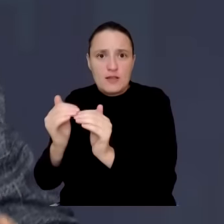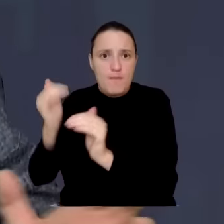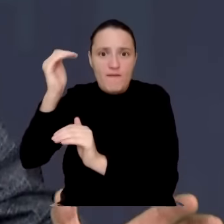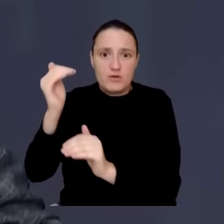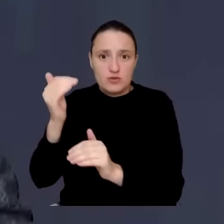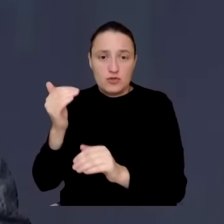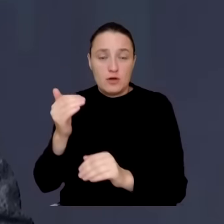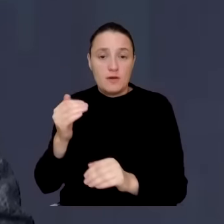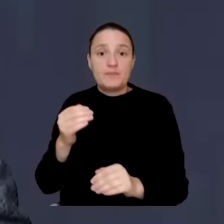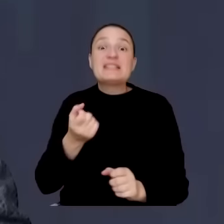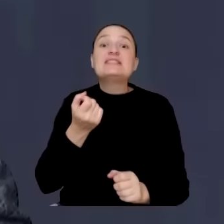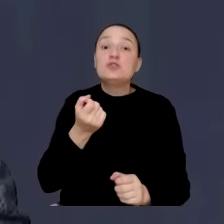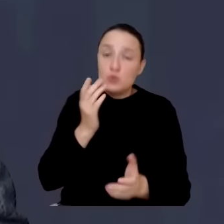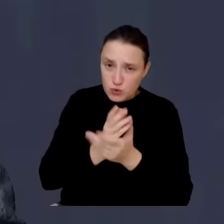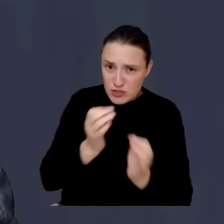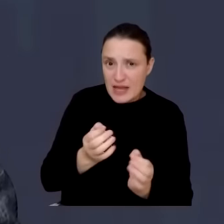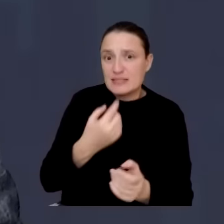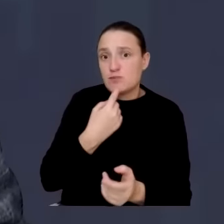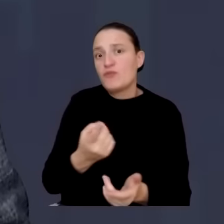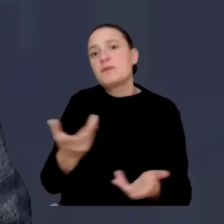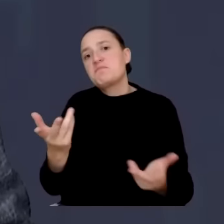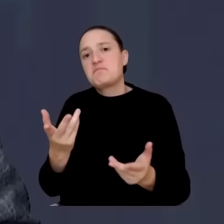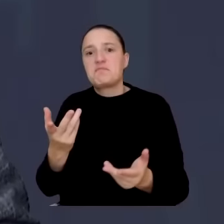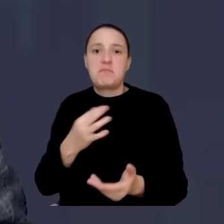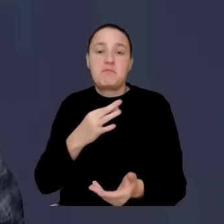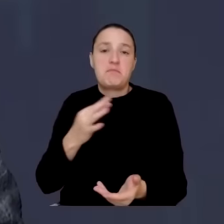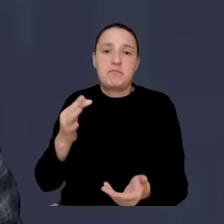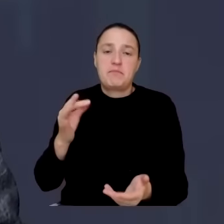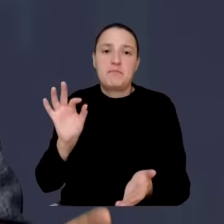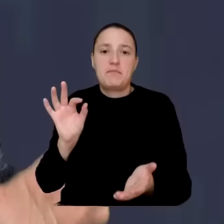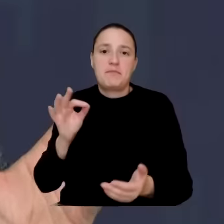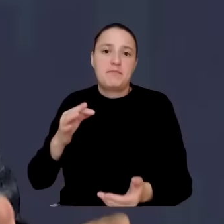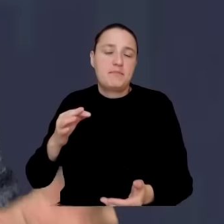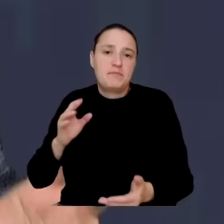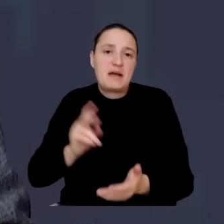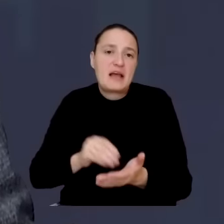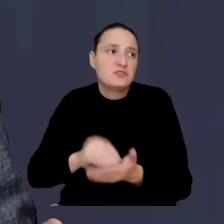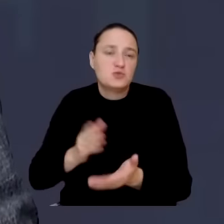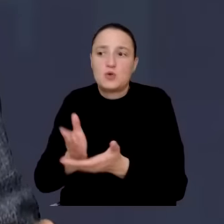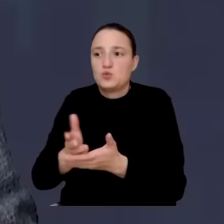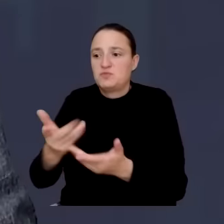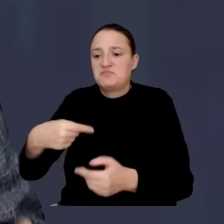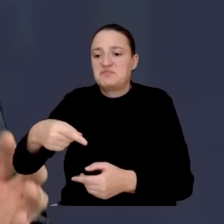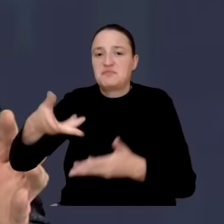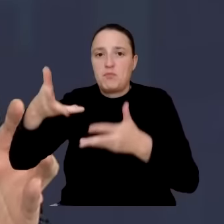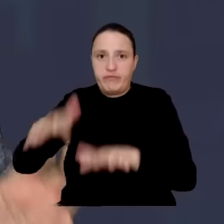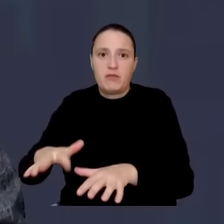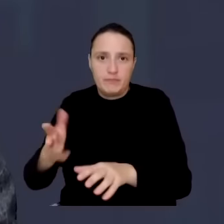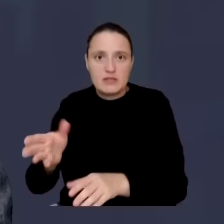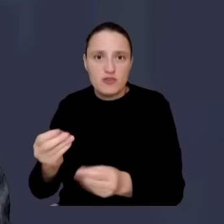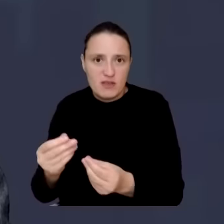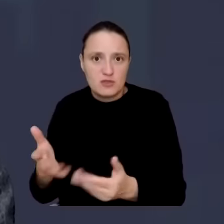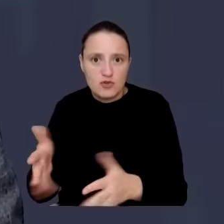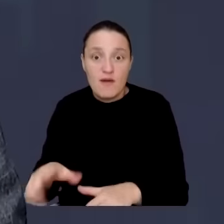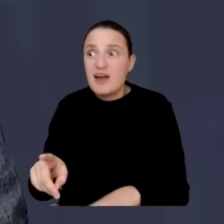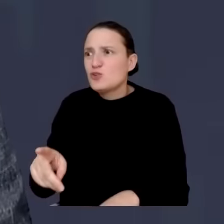zaraz będzie już się mówi o tym że to jest już praktycznie masa upadłościowa A to jest przecież ogromna ogromna wartość Przecież to jest